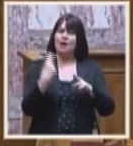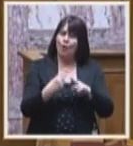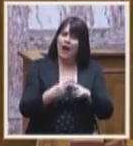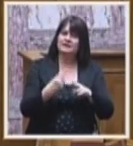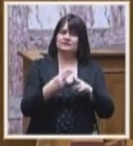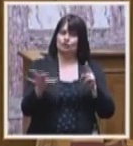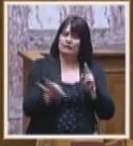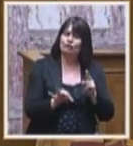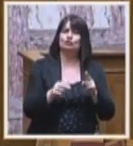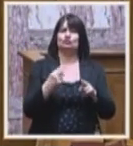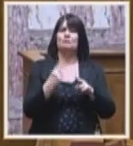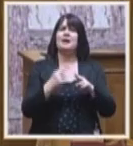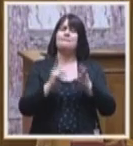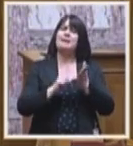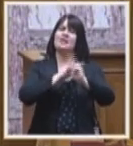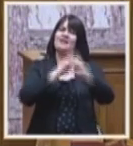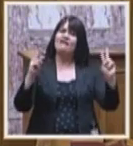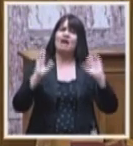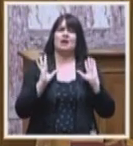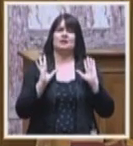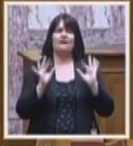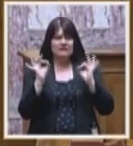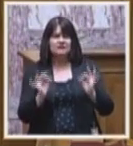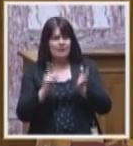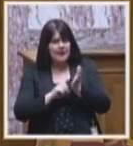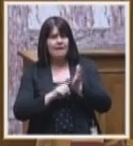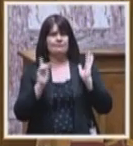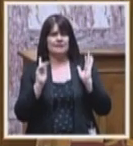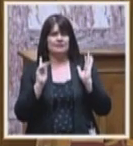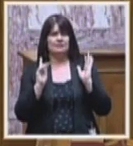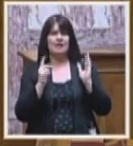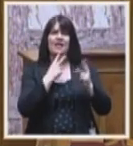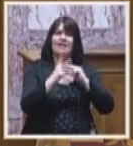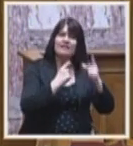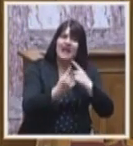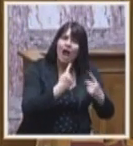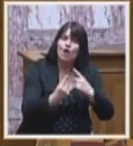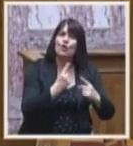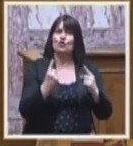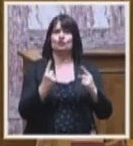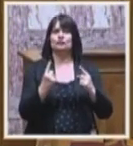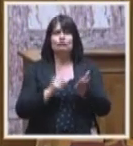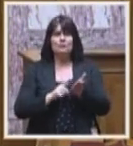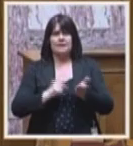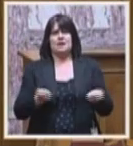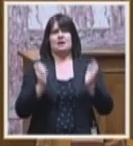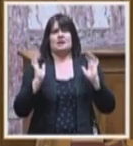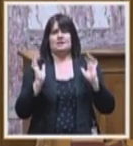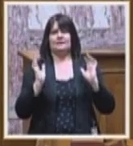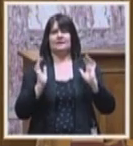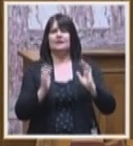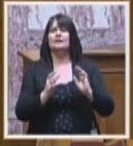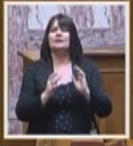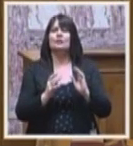Αυτονόητα, όπως της διαφάνειας. Αυτονόητα, όπως της διαβούλευσης. Το αυτονόητο, όπως